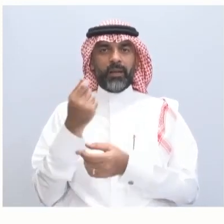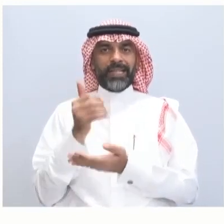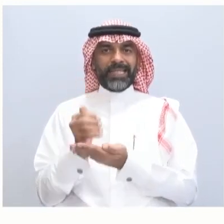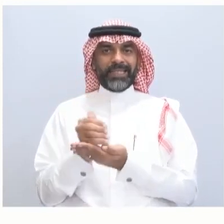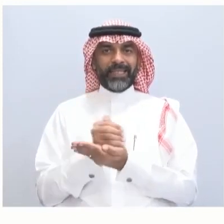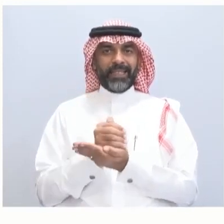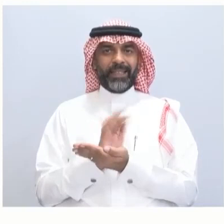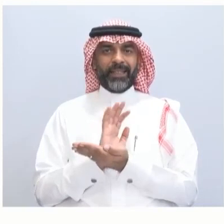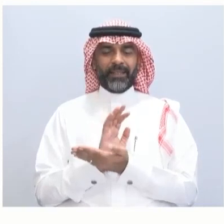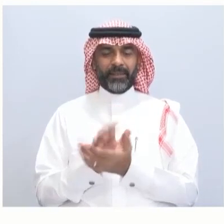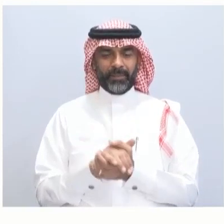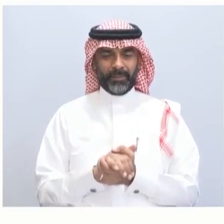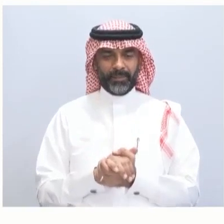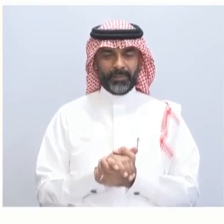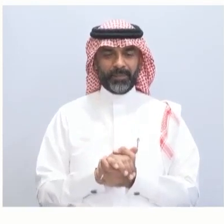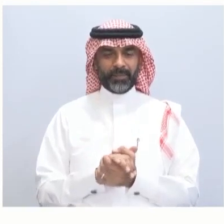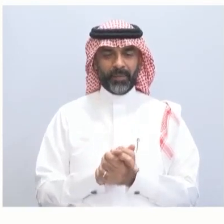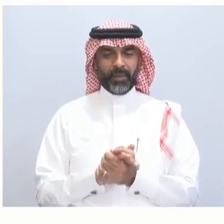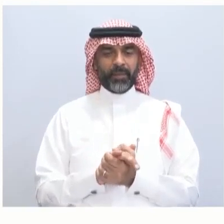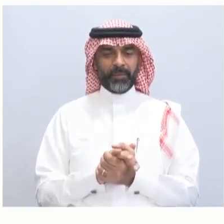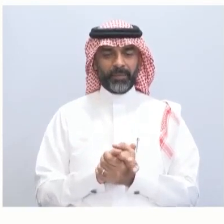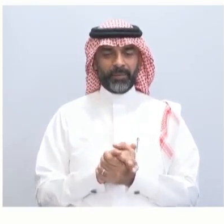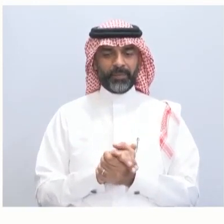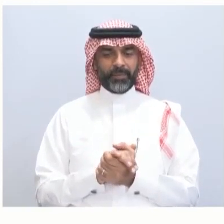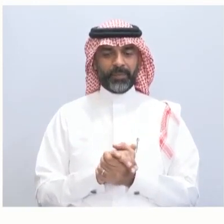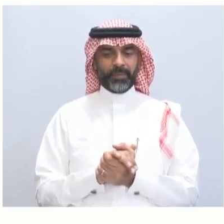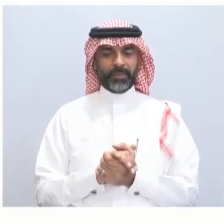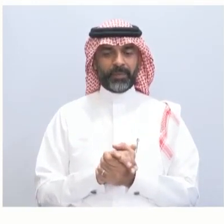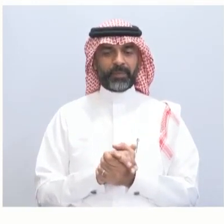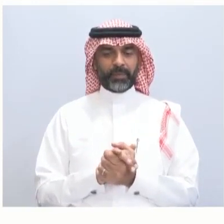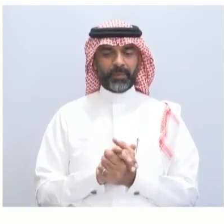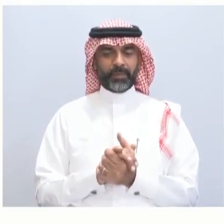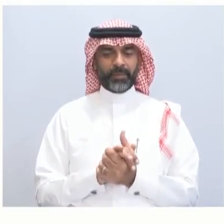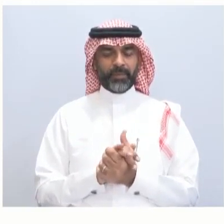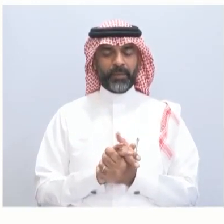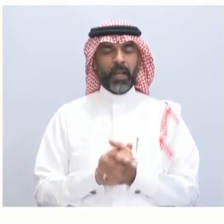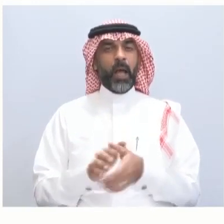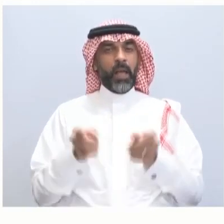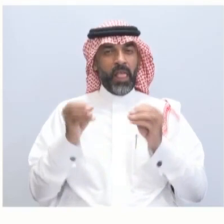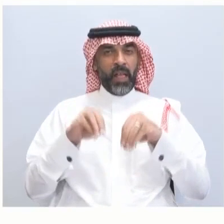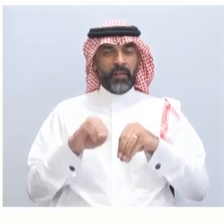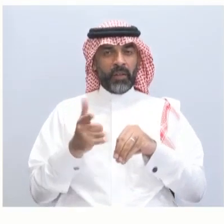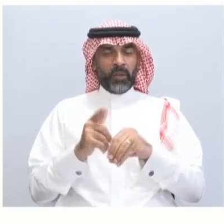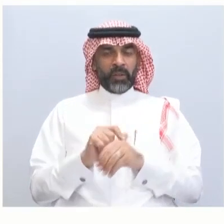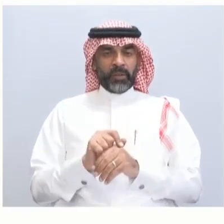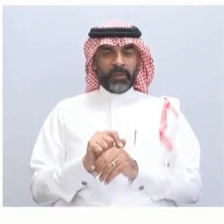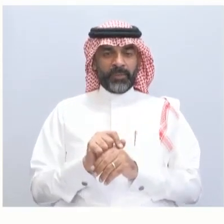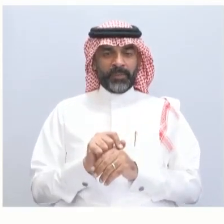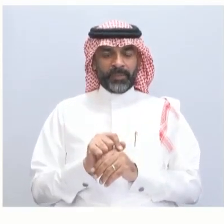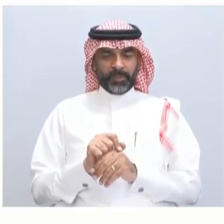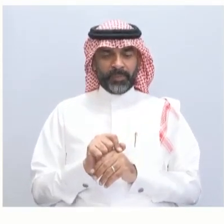الثلاث القارات القديم اسيا وافريقيا واوروبا بالاضافه ضافه الى انها